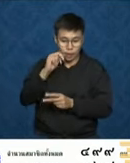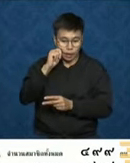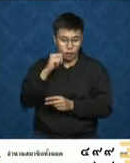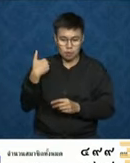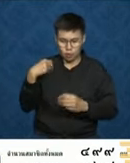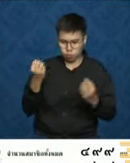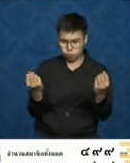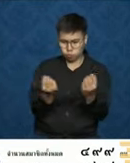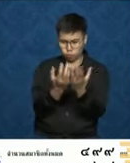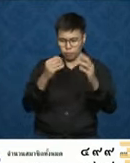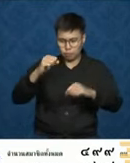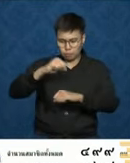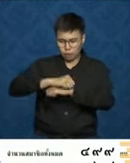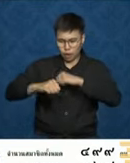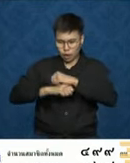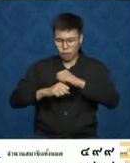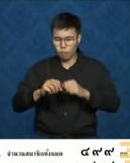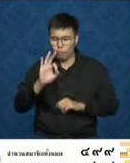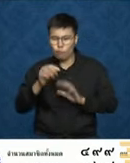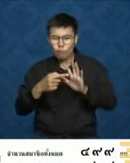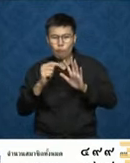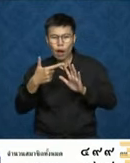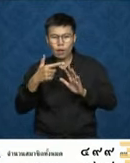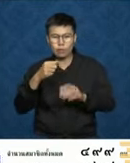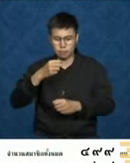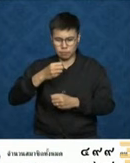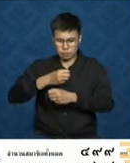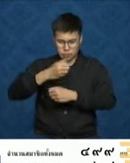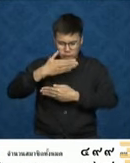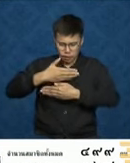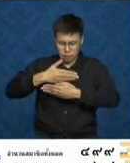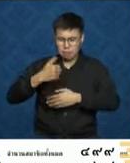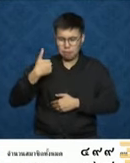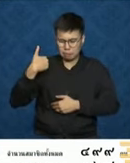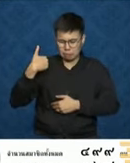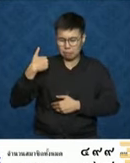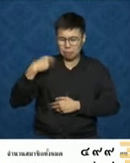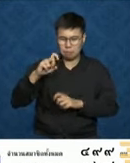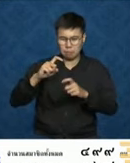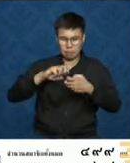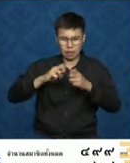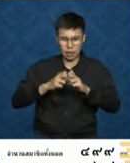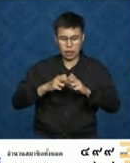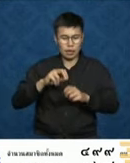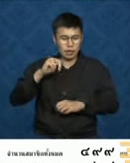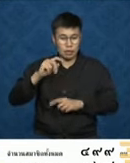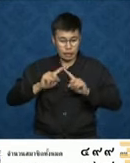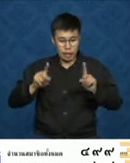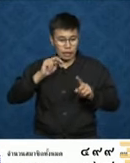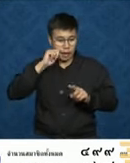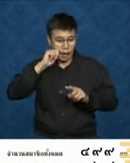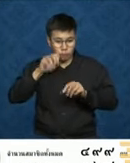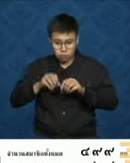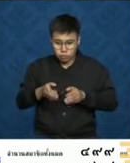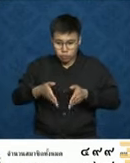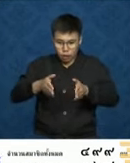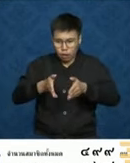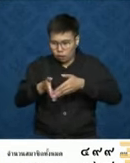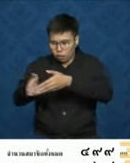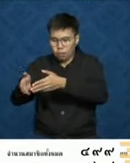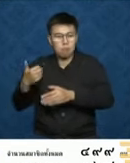จากการก่อสร้างฝายมานานแต่ไม่มีไม่มีระบบกระจายน้ำจึงขอให้กรมชนประธานได้ช่วยก่อสร้างด้วย